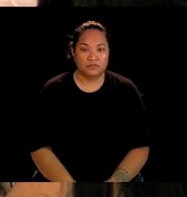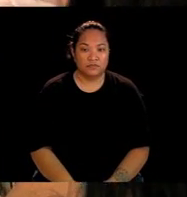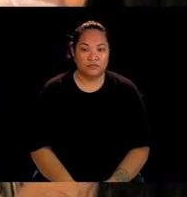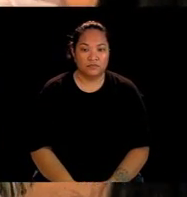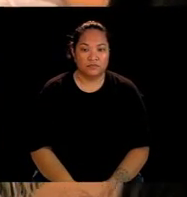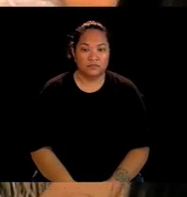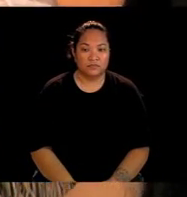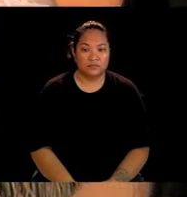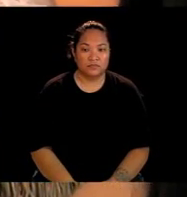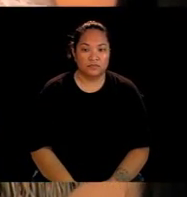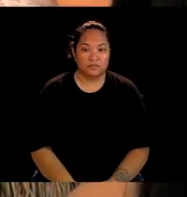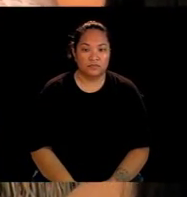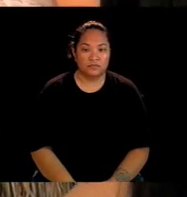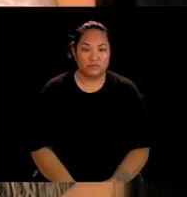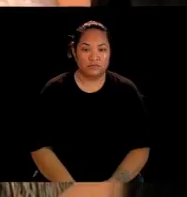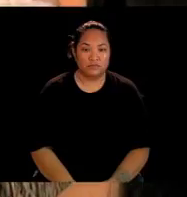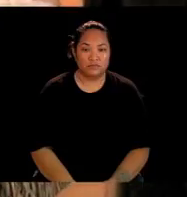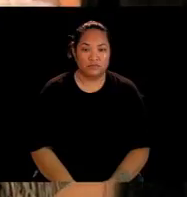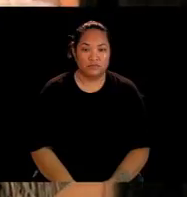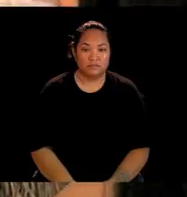siha.